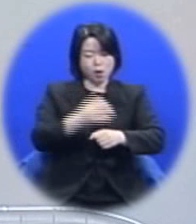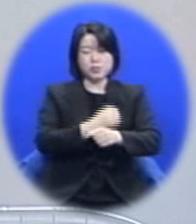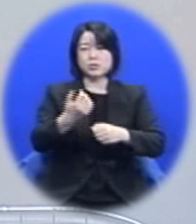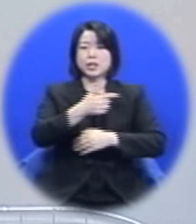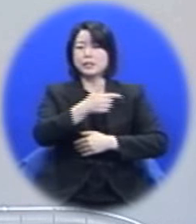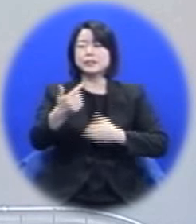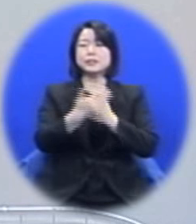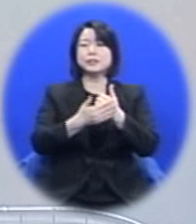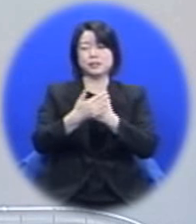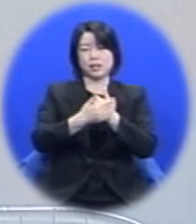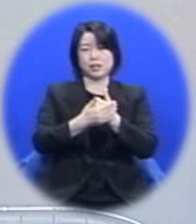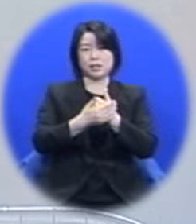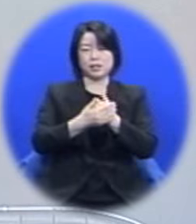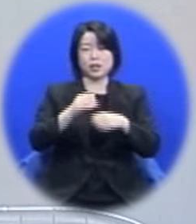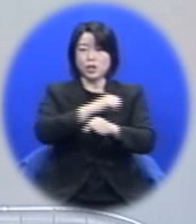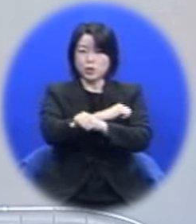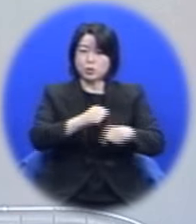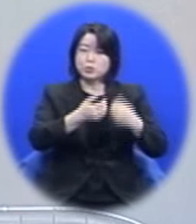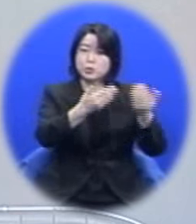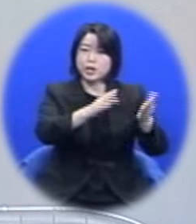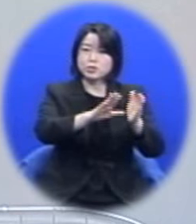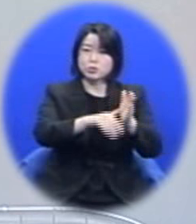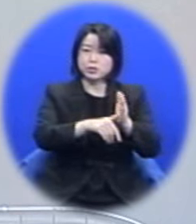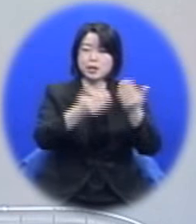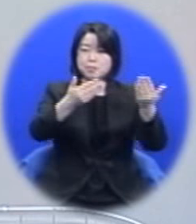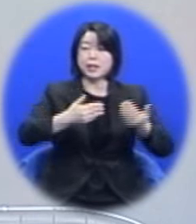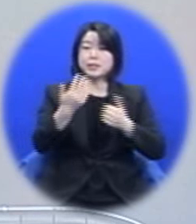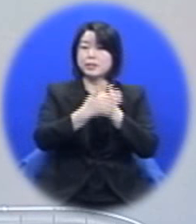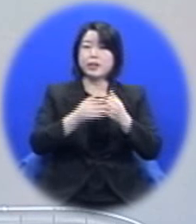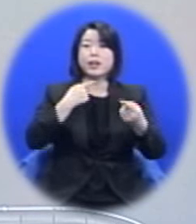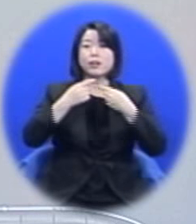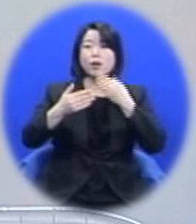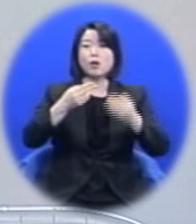여러분, 용서하면서 받은 은혜를 경험 못 해보셨습니까?